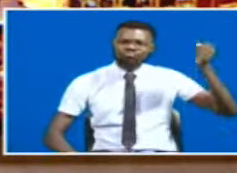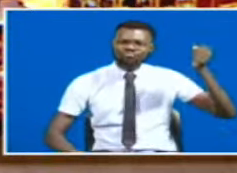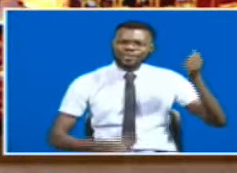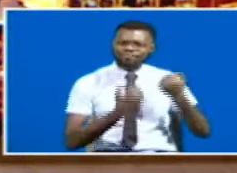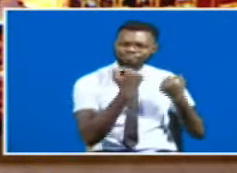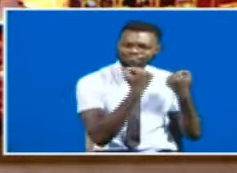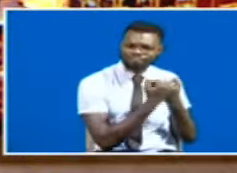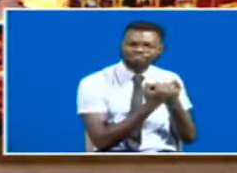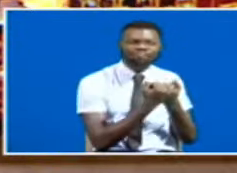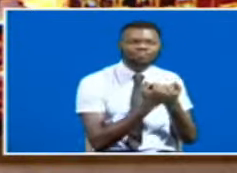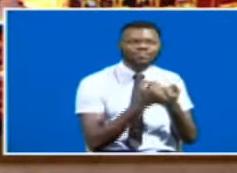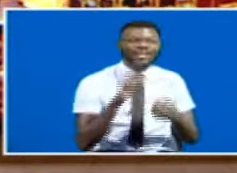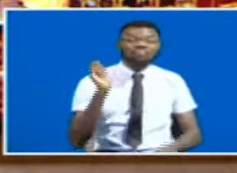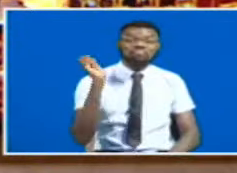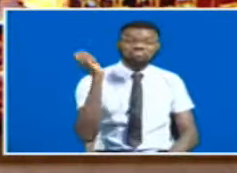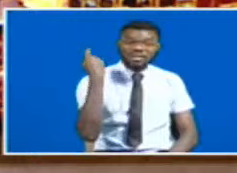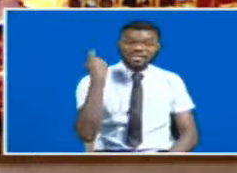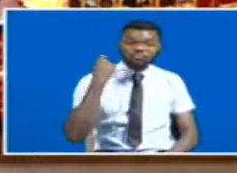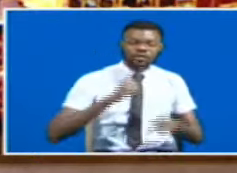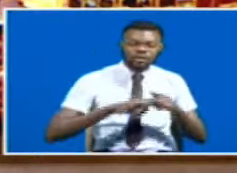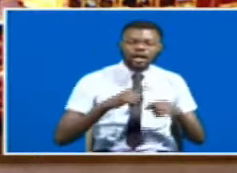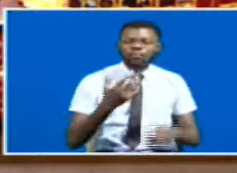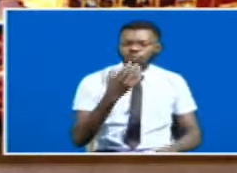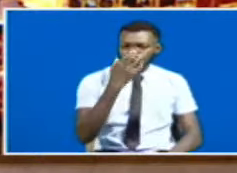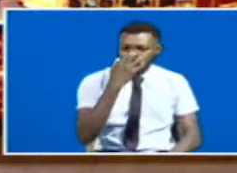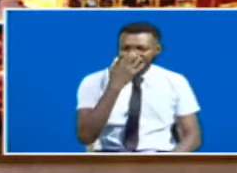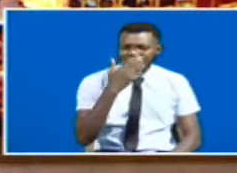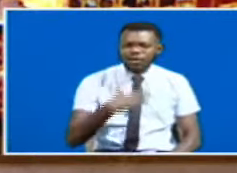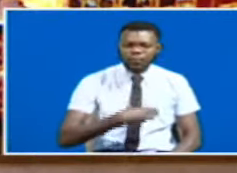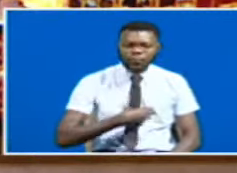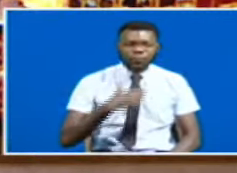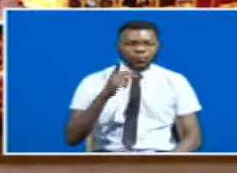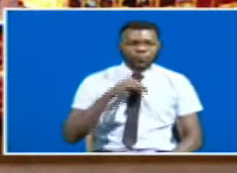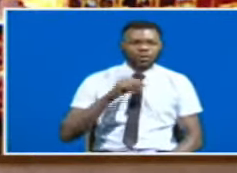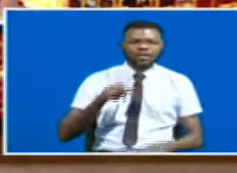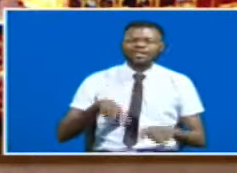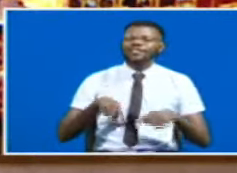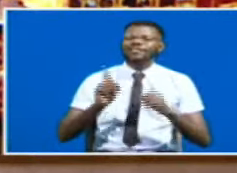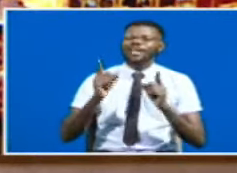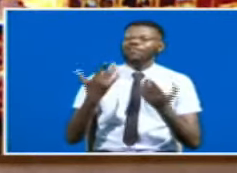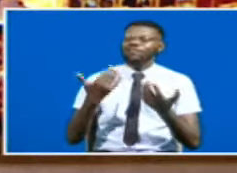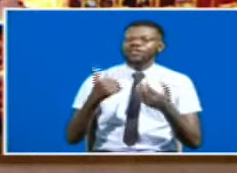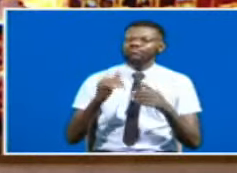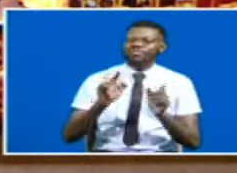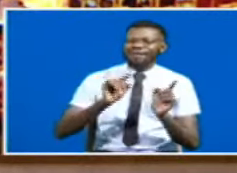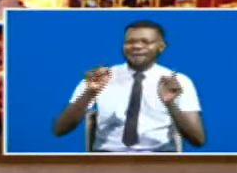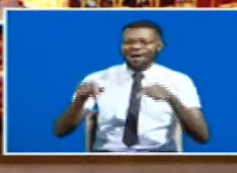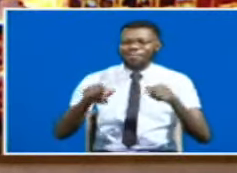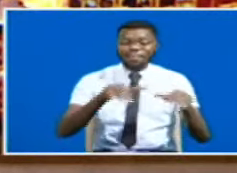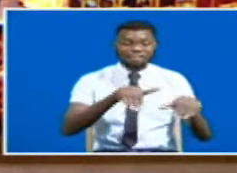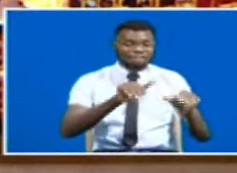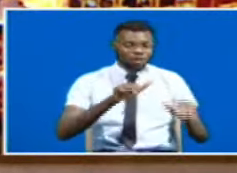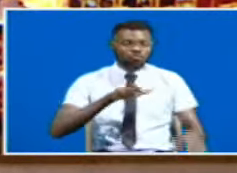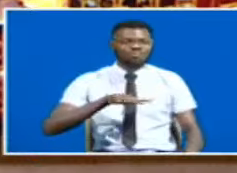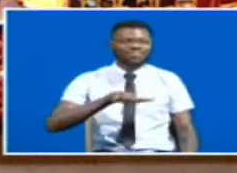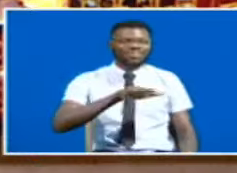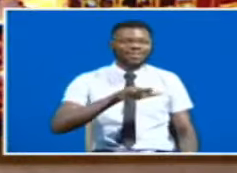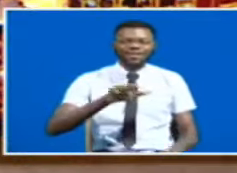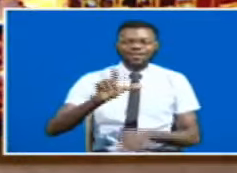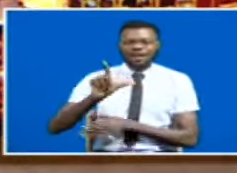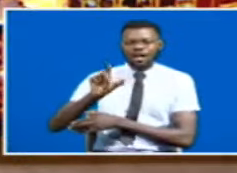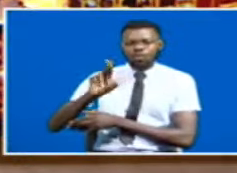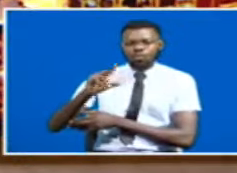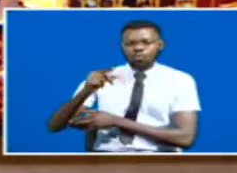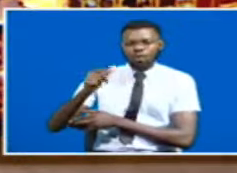hili baada ya hatamu Yake Rais William Ruto savula aliyasema haya kwenye hafla moja ya mazishi katika ENEO Bunge la lugari kaunti